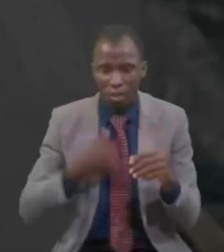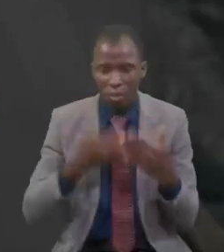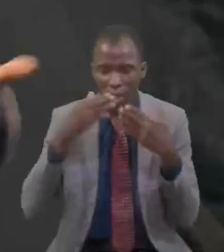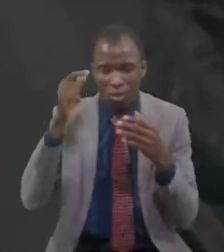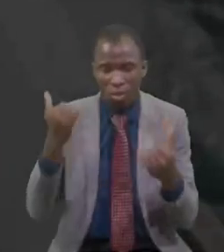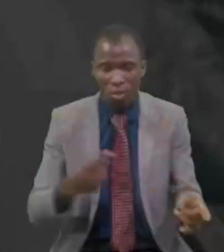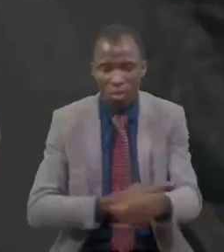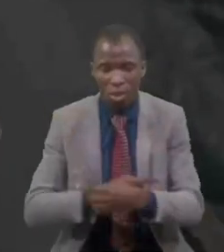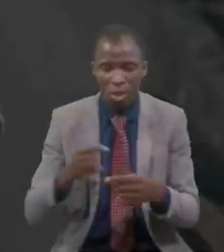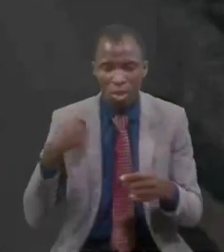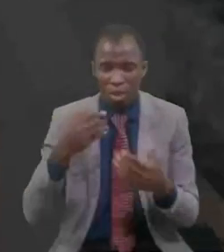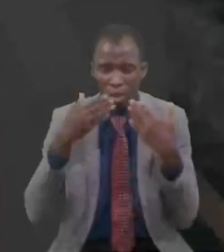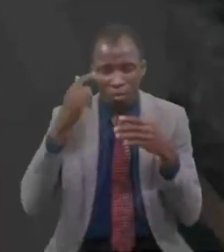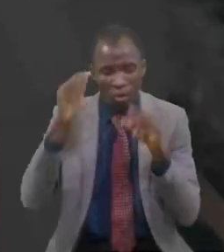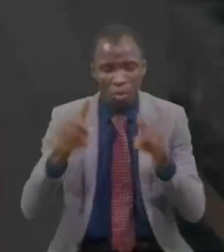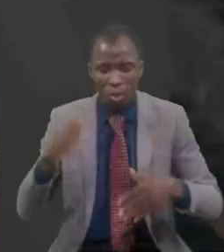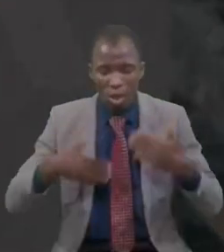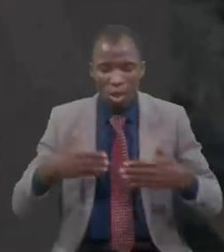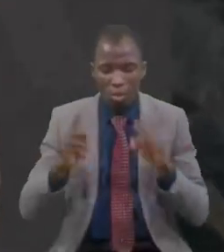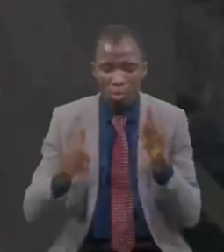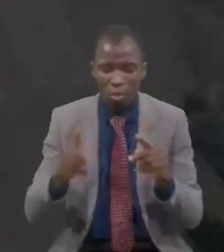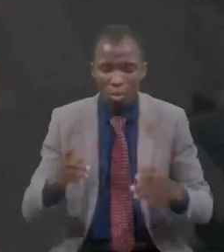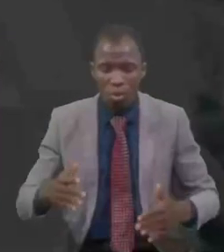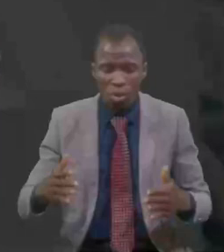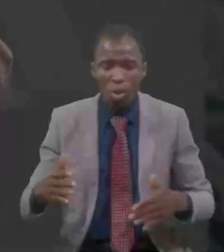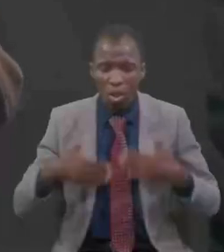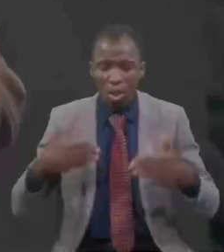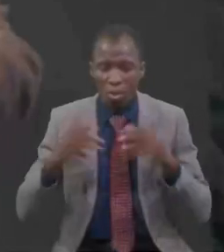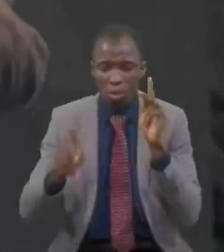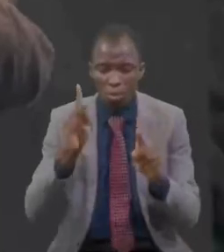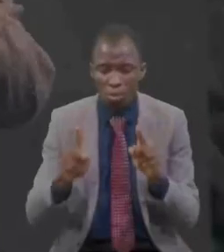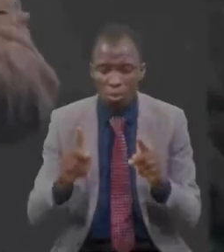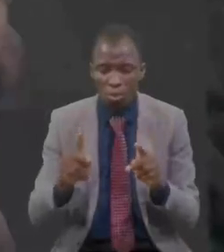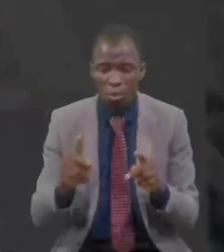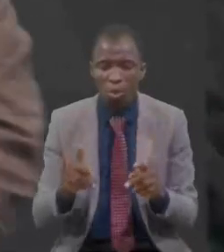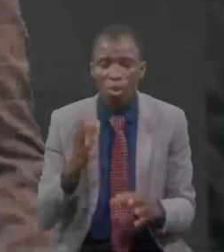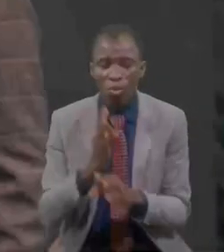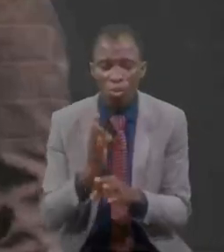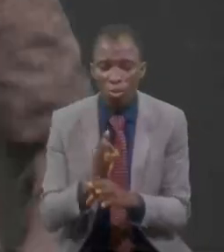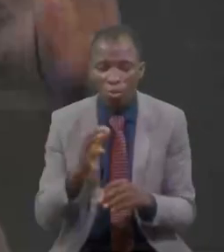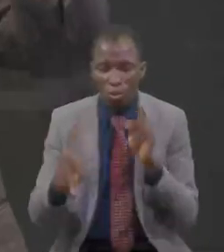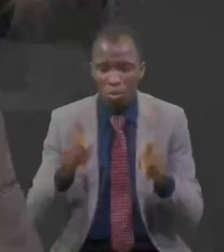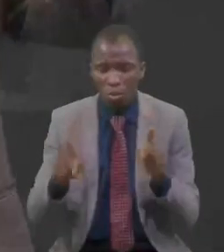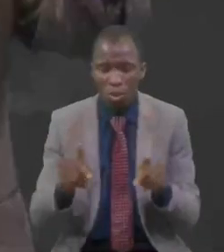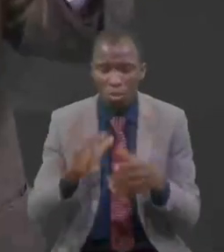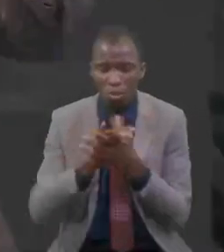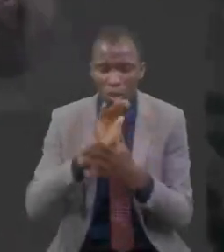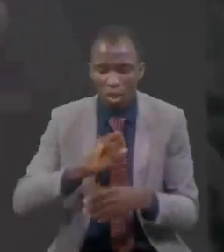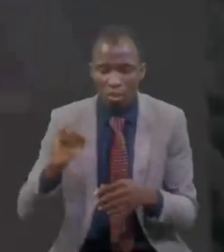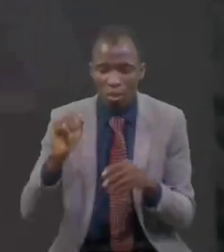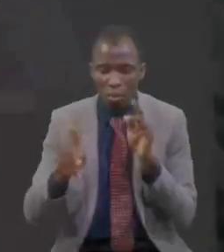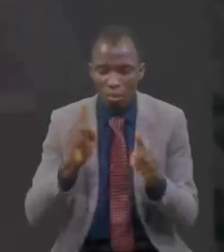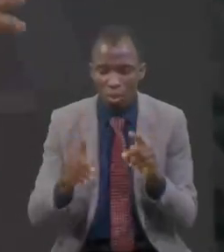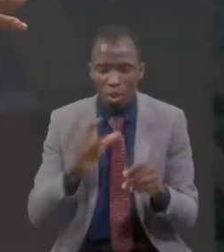merci pour ton peuple le peuple heureux le peuple ravi le peuple fidèle le peuple qui te crois